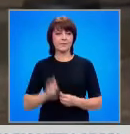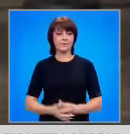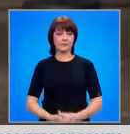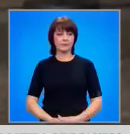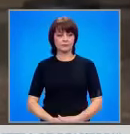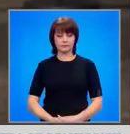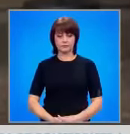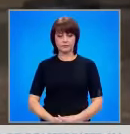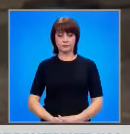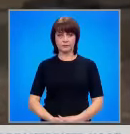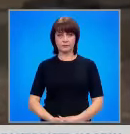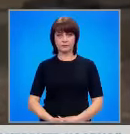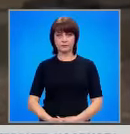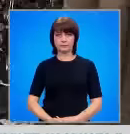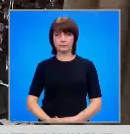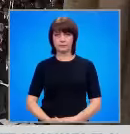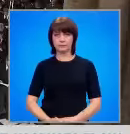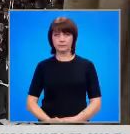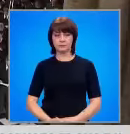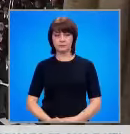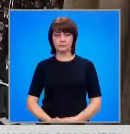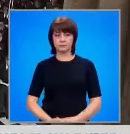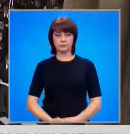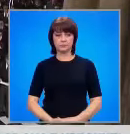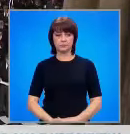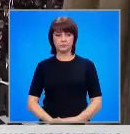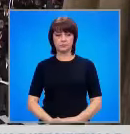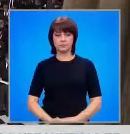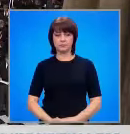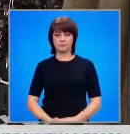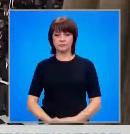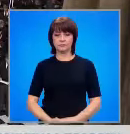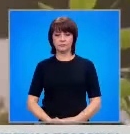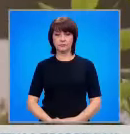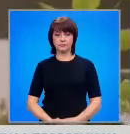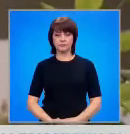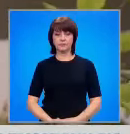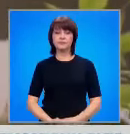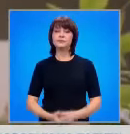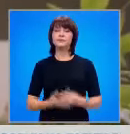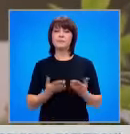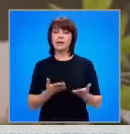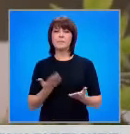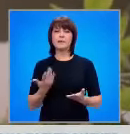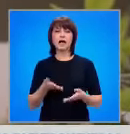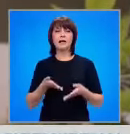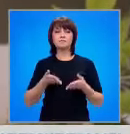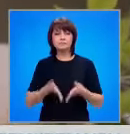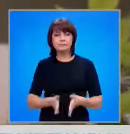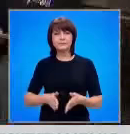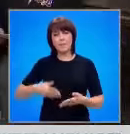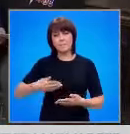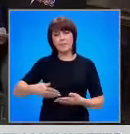Elizabeth, our late queen. Папатството бяха и правнуците на Елизабет